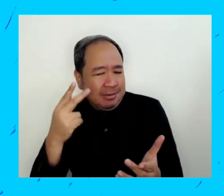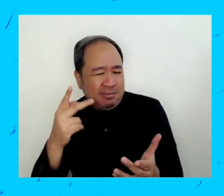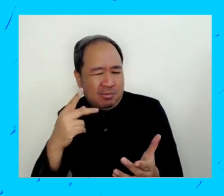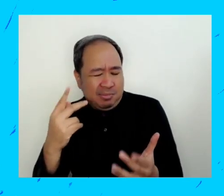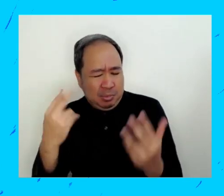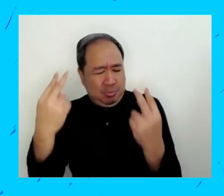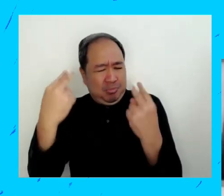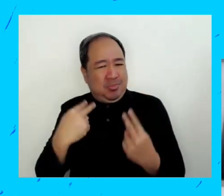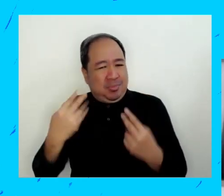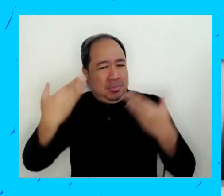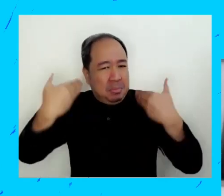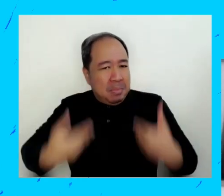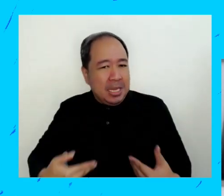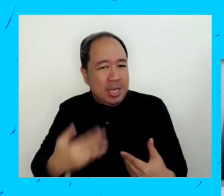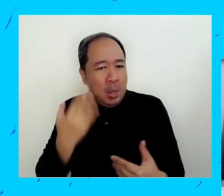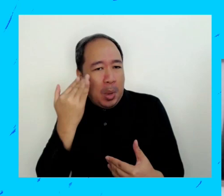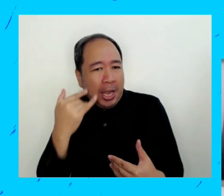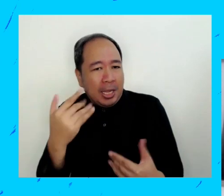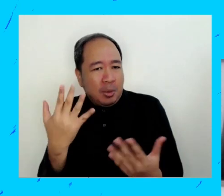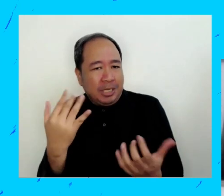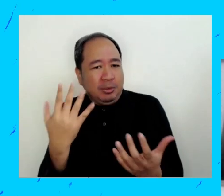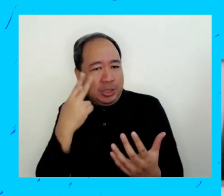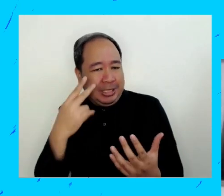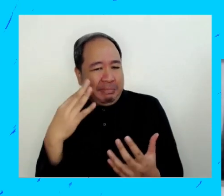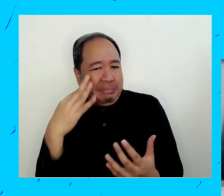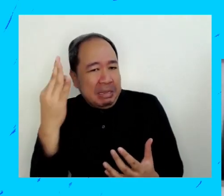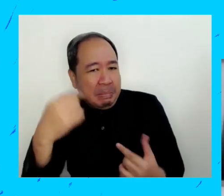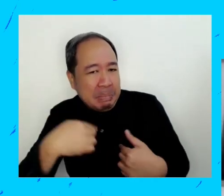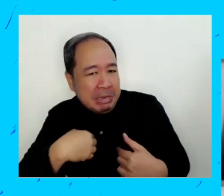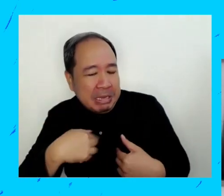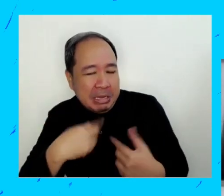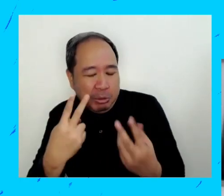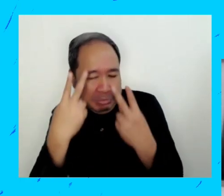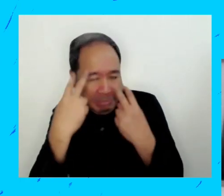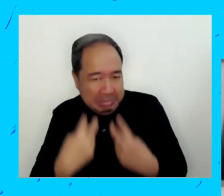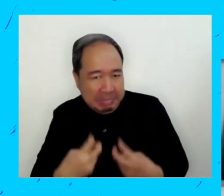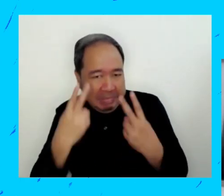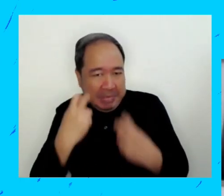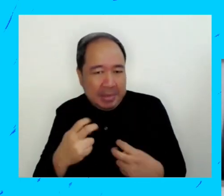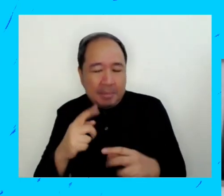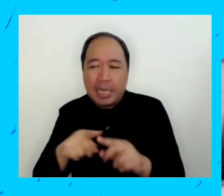parce que ça, c'est très difficile